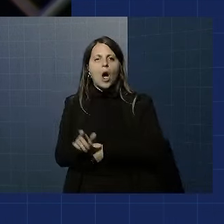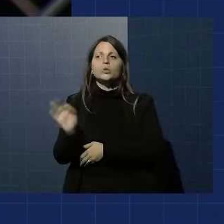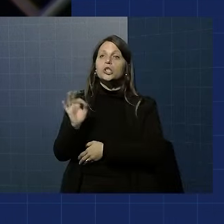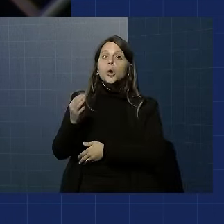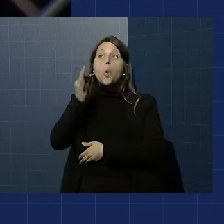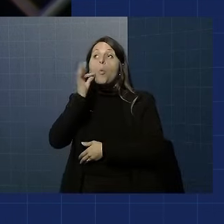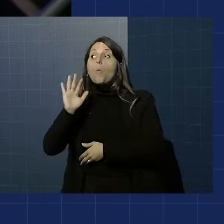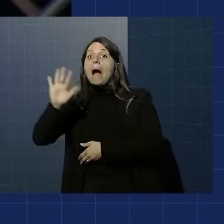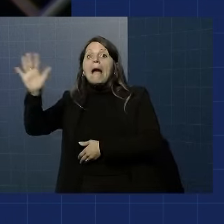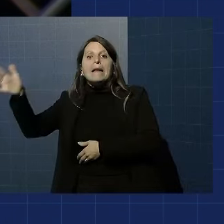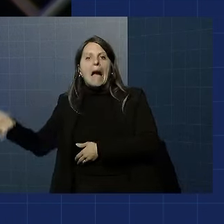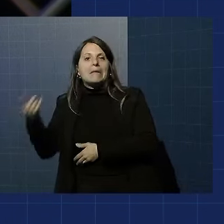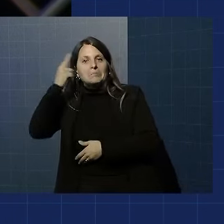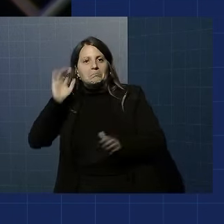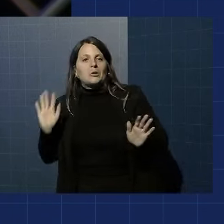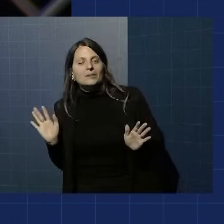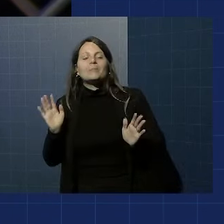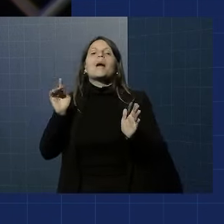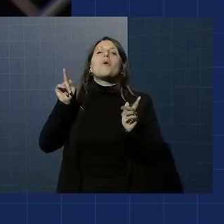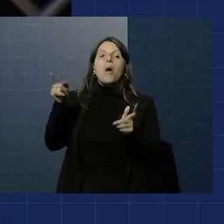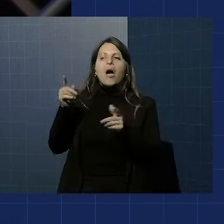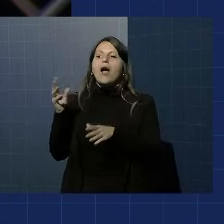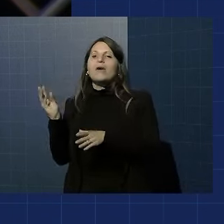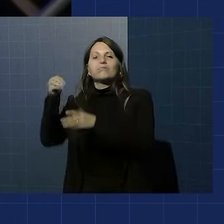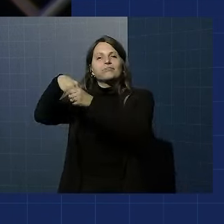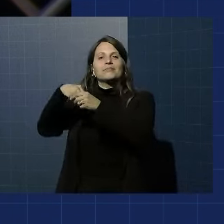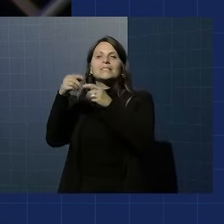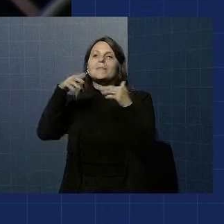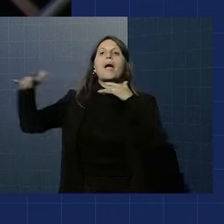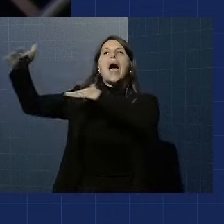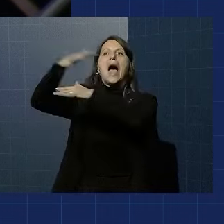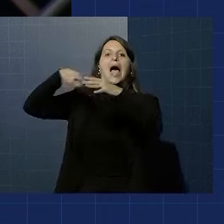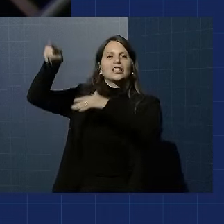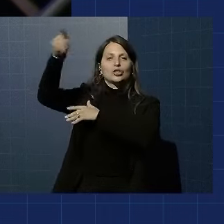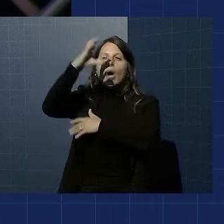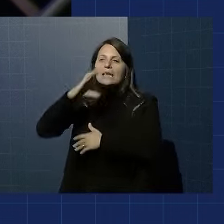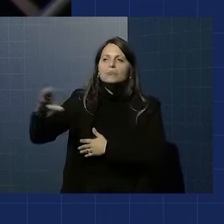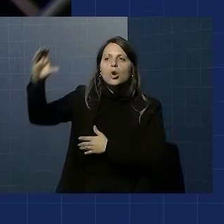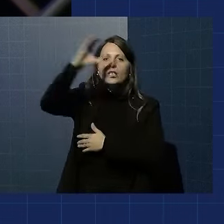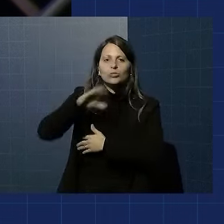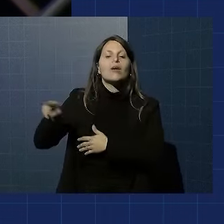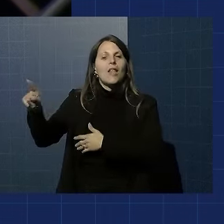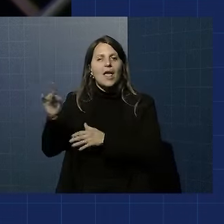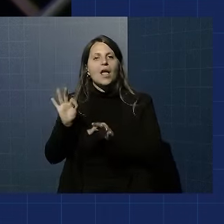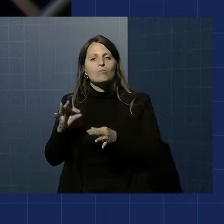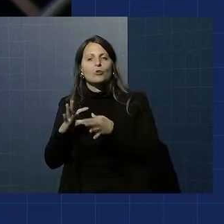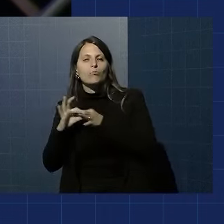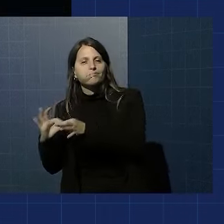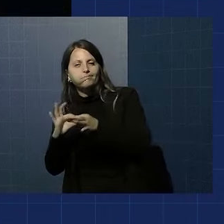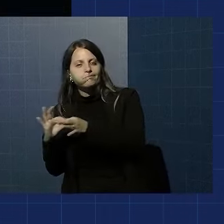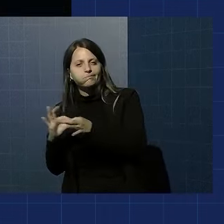umani nello spazio. Per adesso ovviamente Angelique lavora a stretto contatto con gli astronauti dell'ESA e quindi infatti la sua